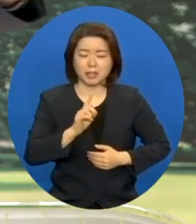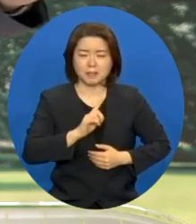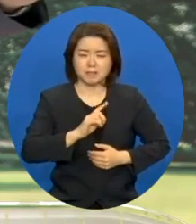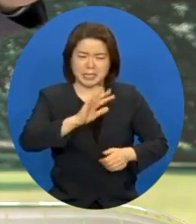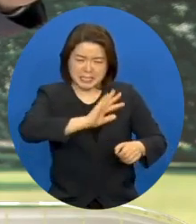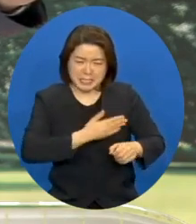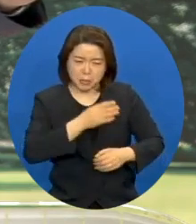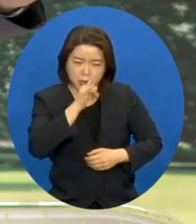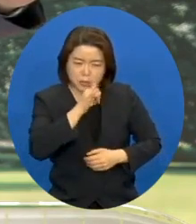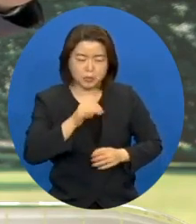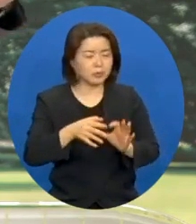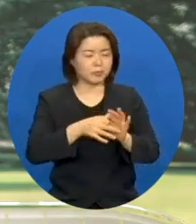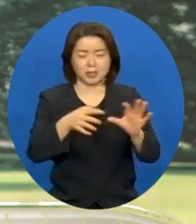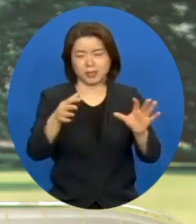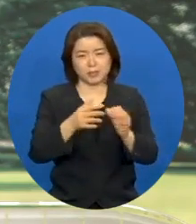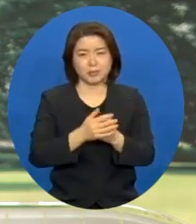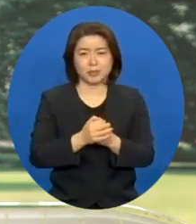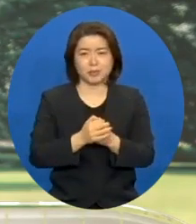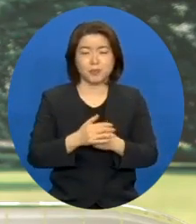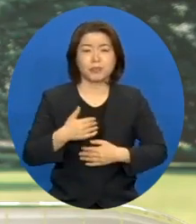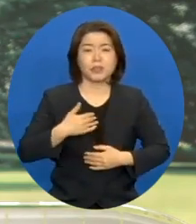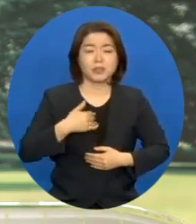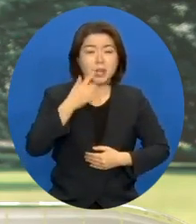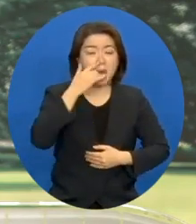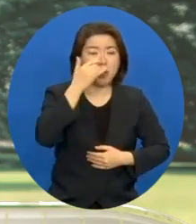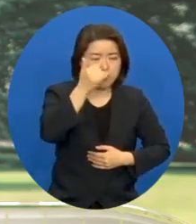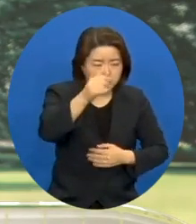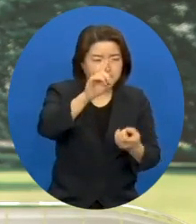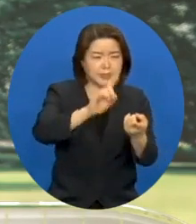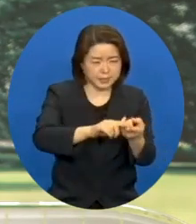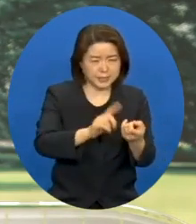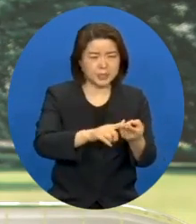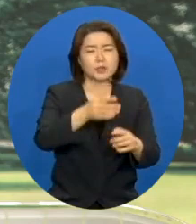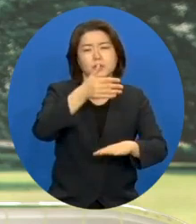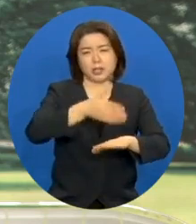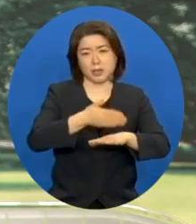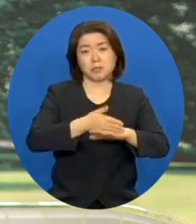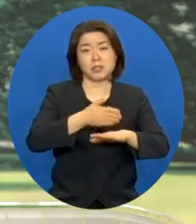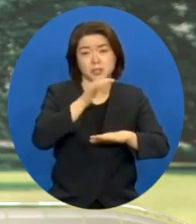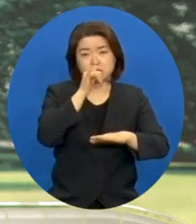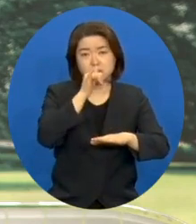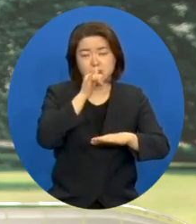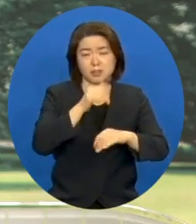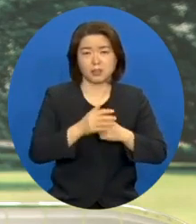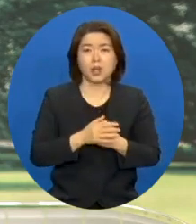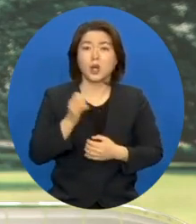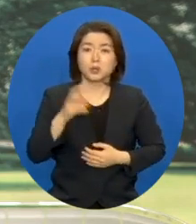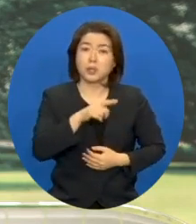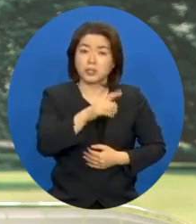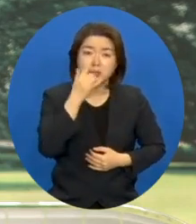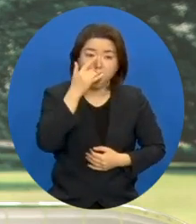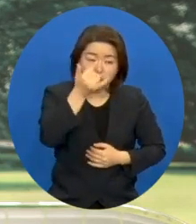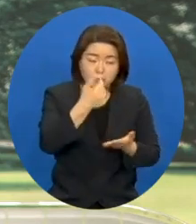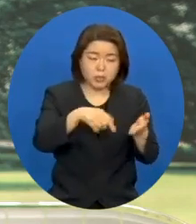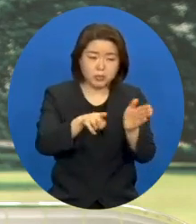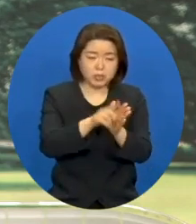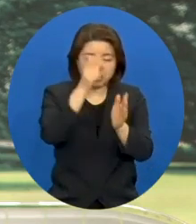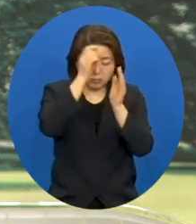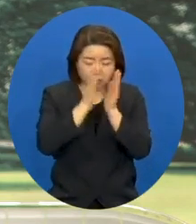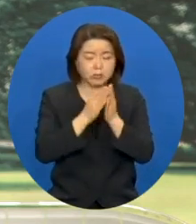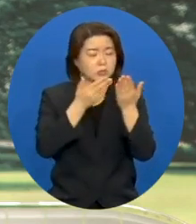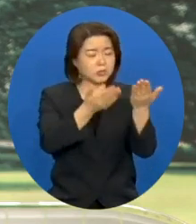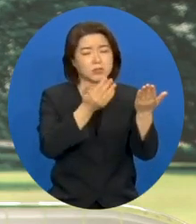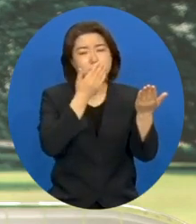하셨든지 상관없어요. 내 부모님이신 것만으로도 감사해요. 그리고 그 부모님을 위해서 기도하게 돼요.